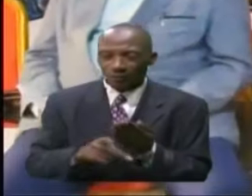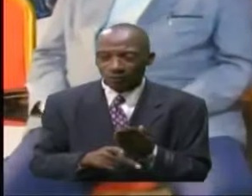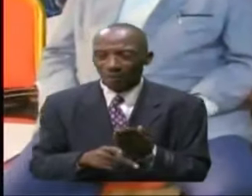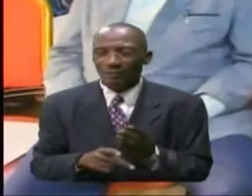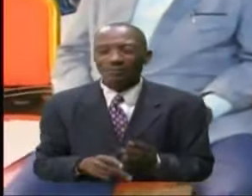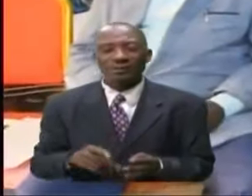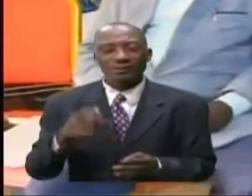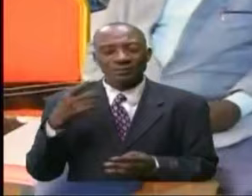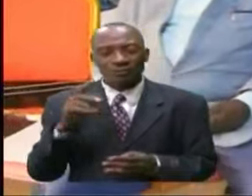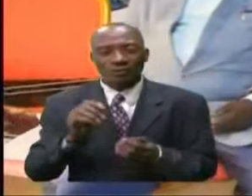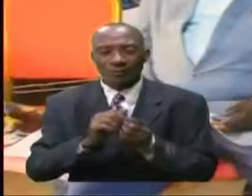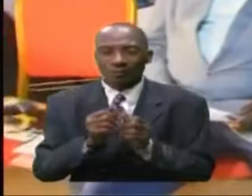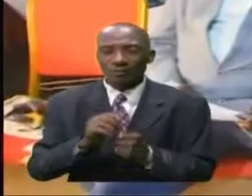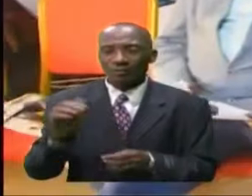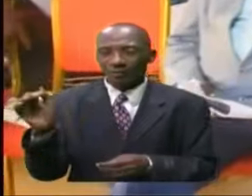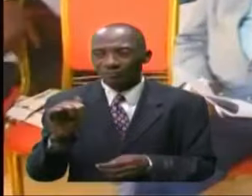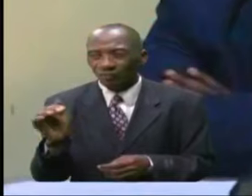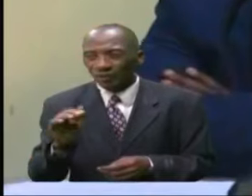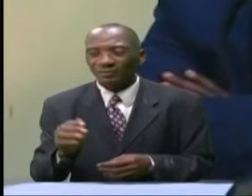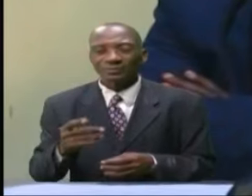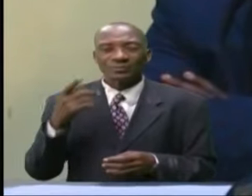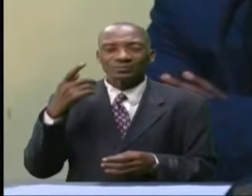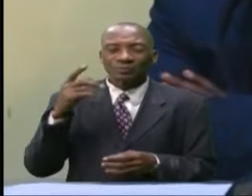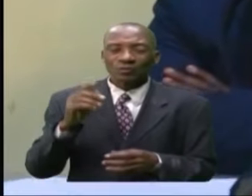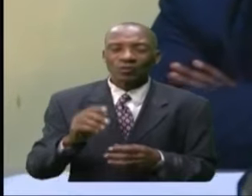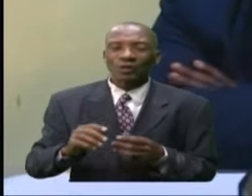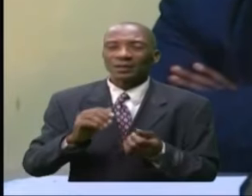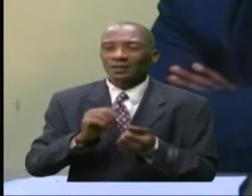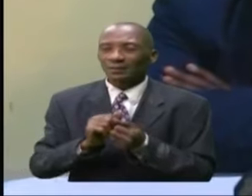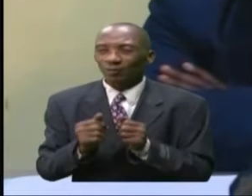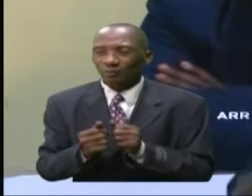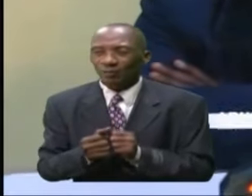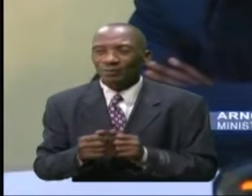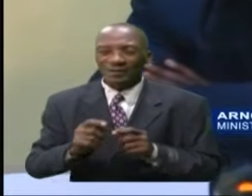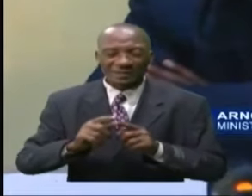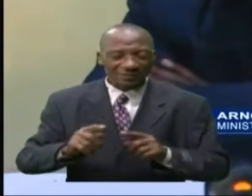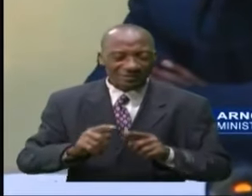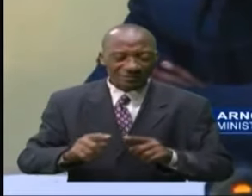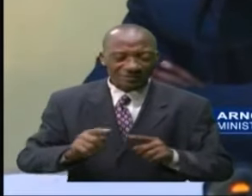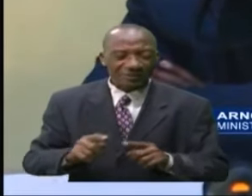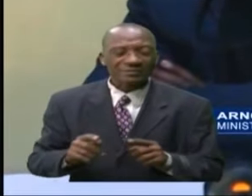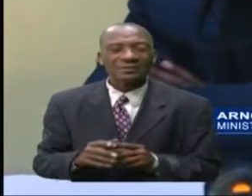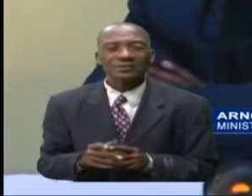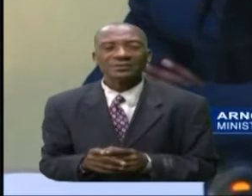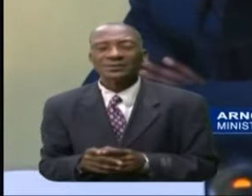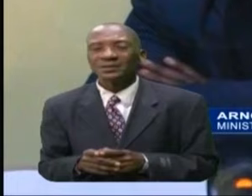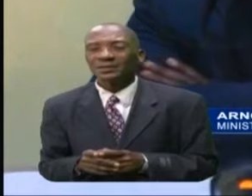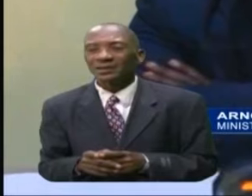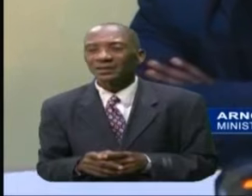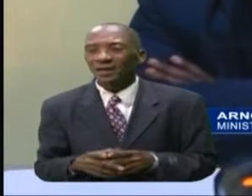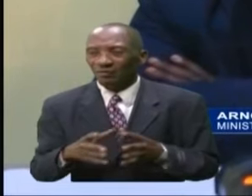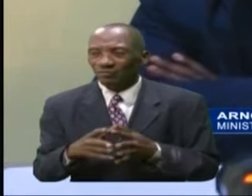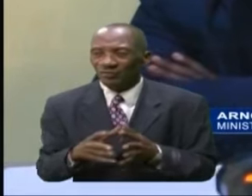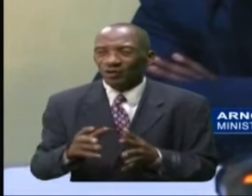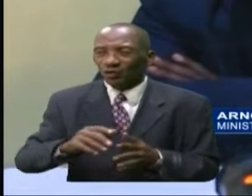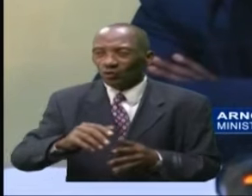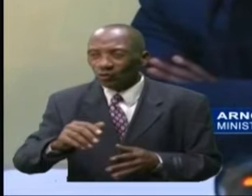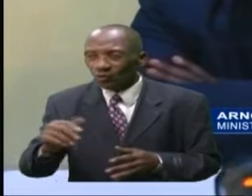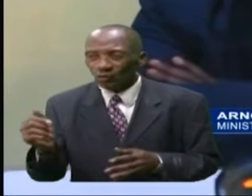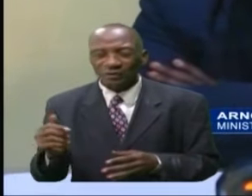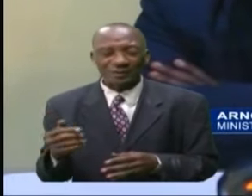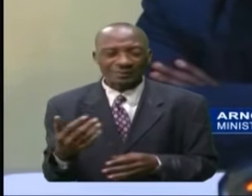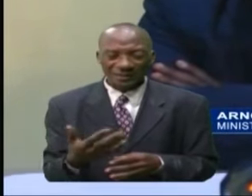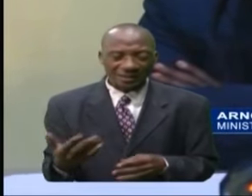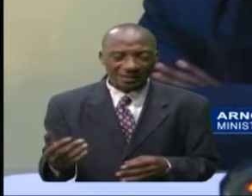forêt et la restauration des savanes, Piforest, qui vise à améliorer la gestion des paysages forestiers et à renforcer